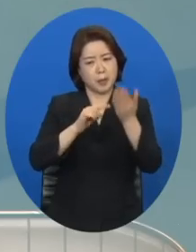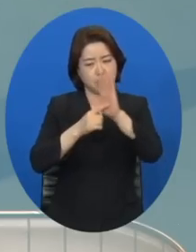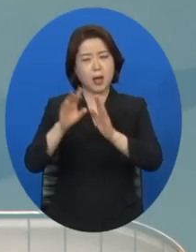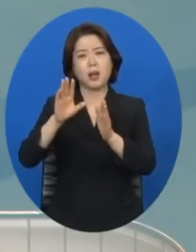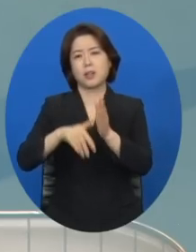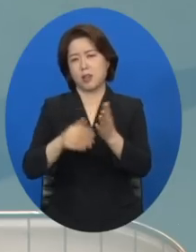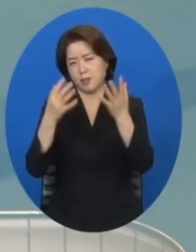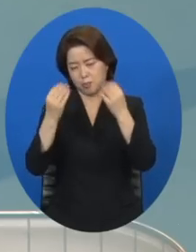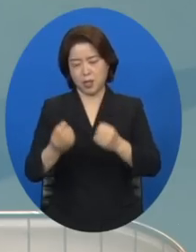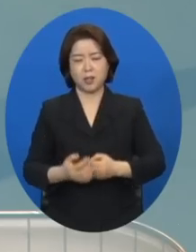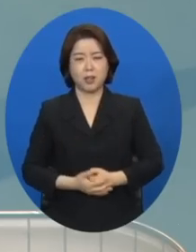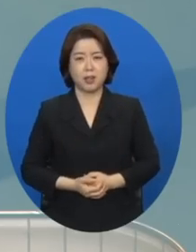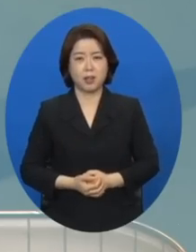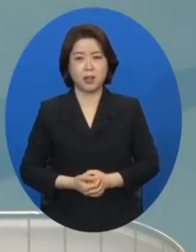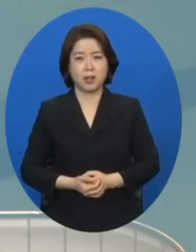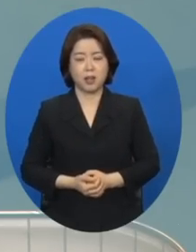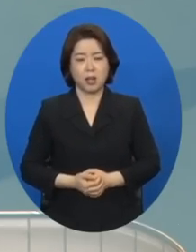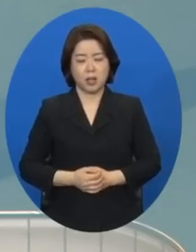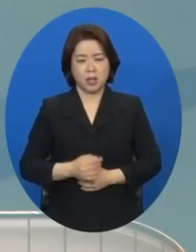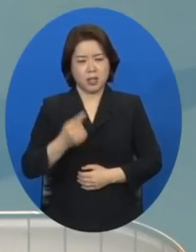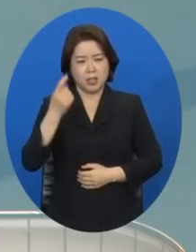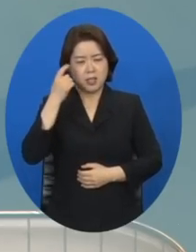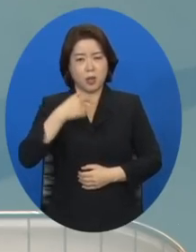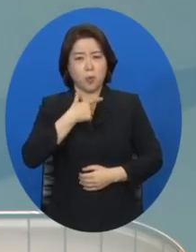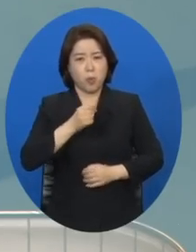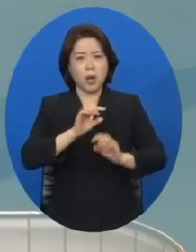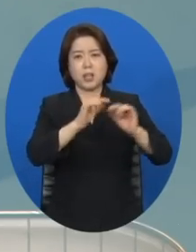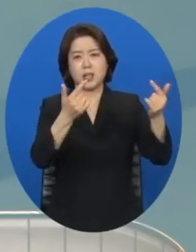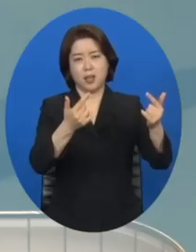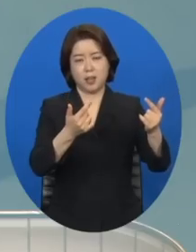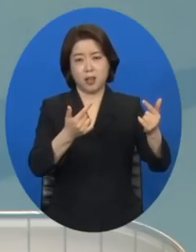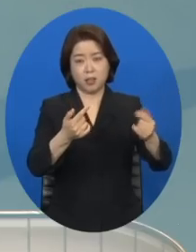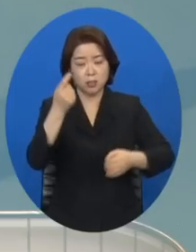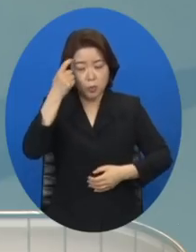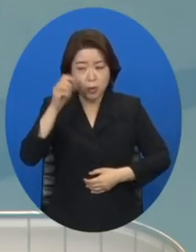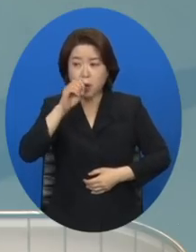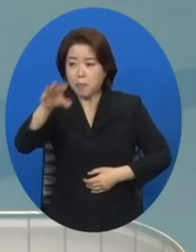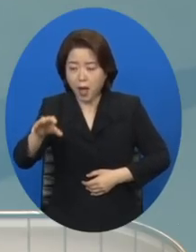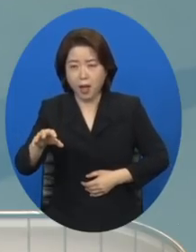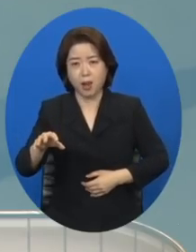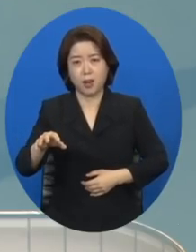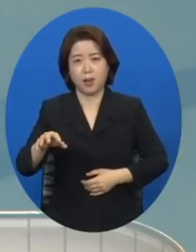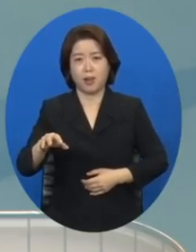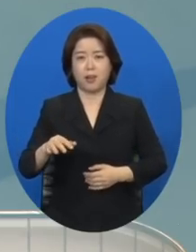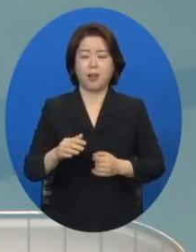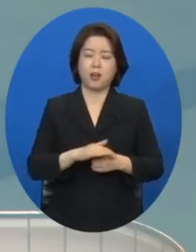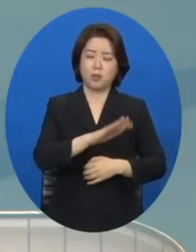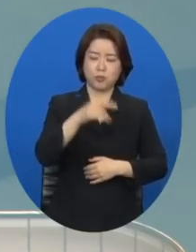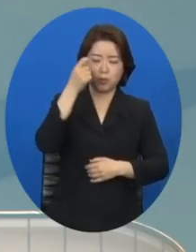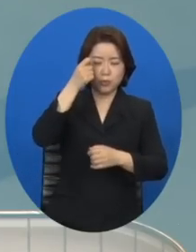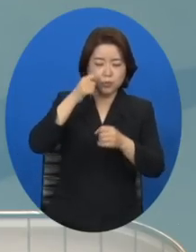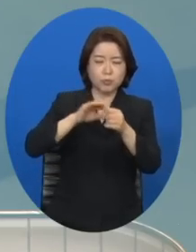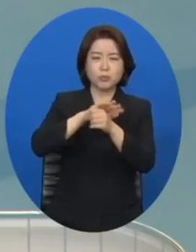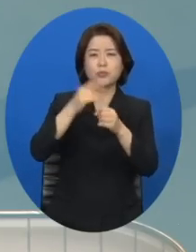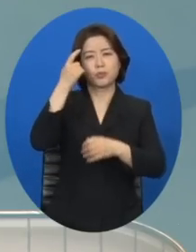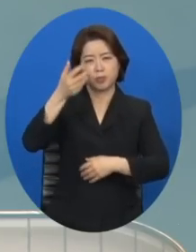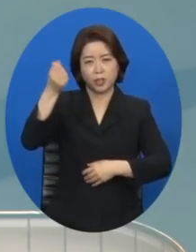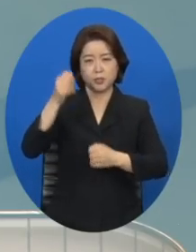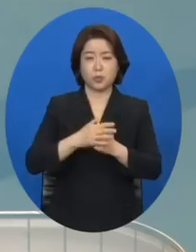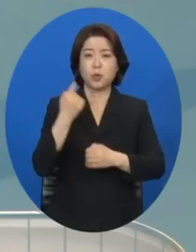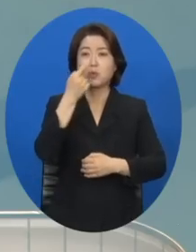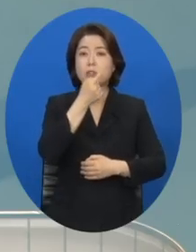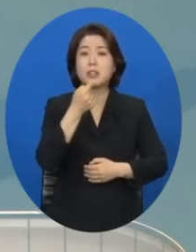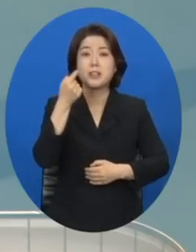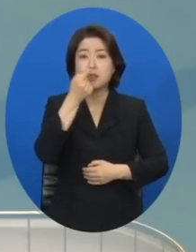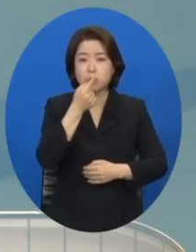있는지 의도치 않은 그런 것들이 왜 나오는지 주님 우리를 불쌍히 여겨 주시고 우리